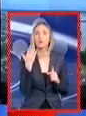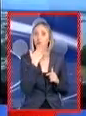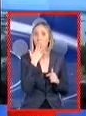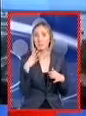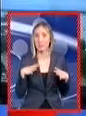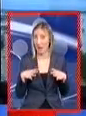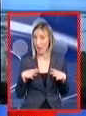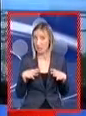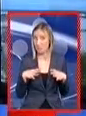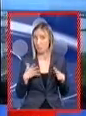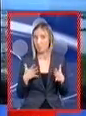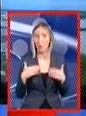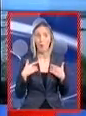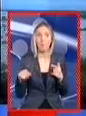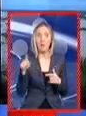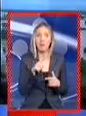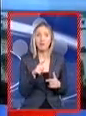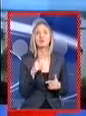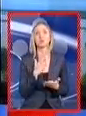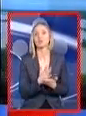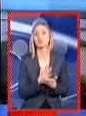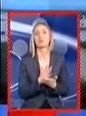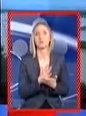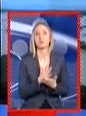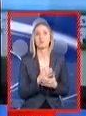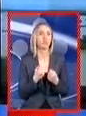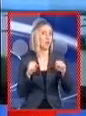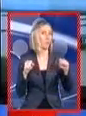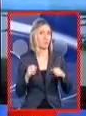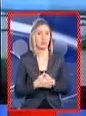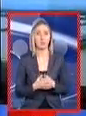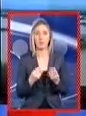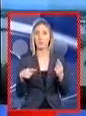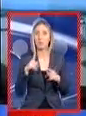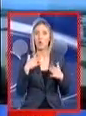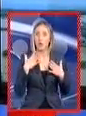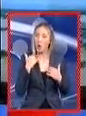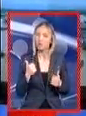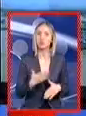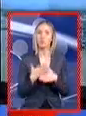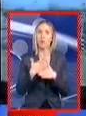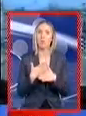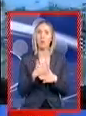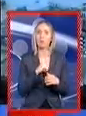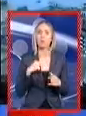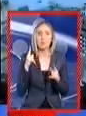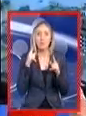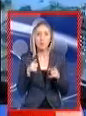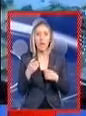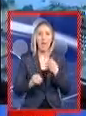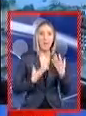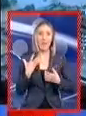da omladina će biti u nekoj meri slobodna. Mnogi žele da pomognu, samo je bitno da usmjerimo tu